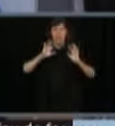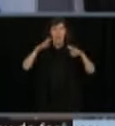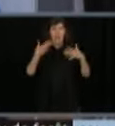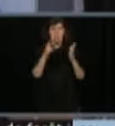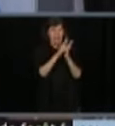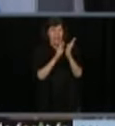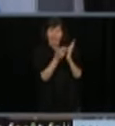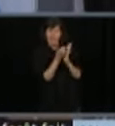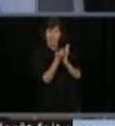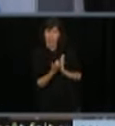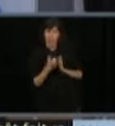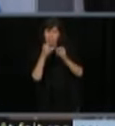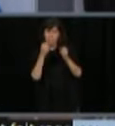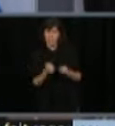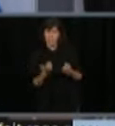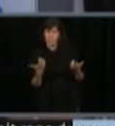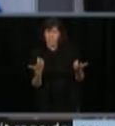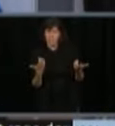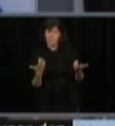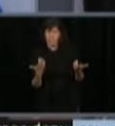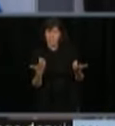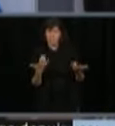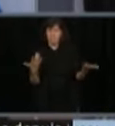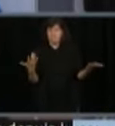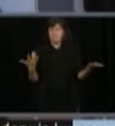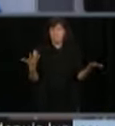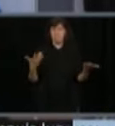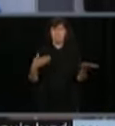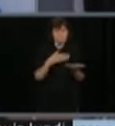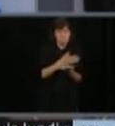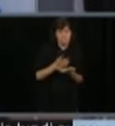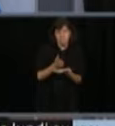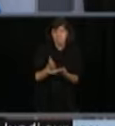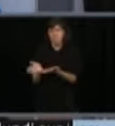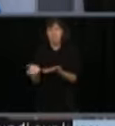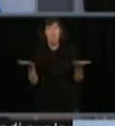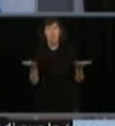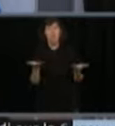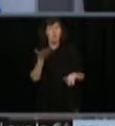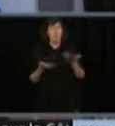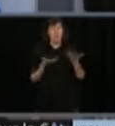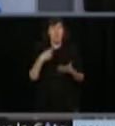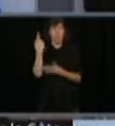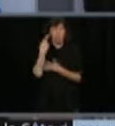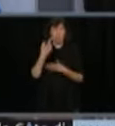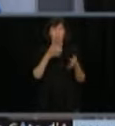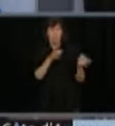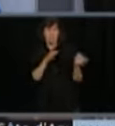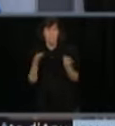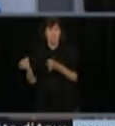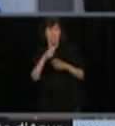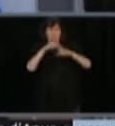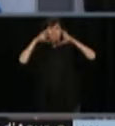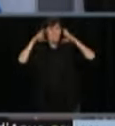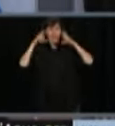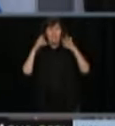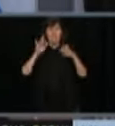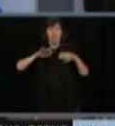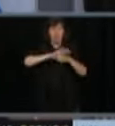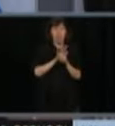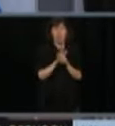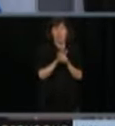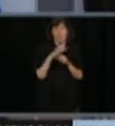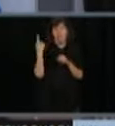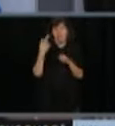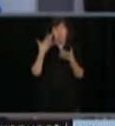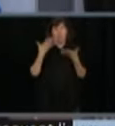des choses? Vers quoi on se dirige? Vers une COVID permanente? Votre question est bonne. J'aimerais ça vous le dire. J'aurais aimé ça que cet automne, on n'aurait